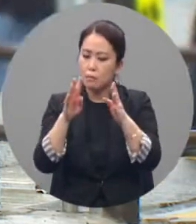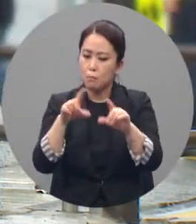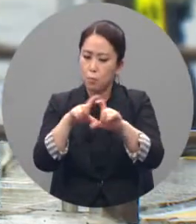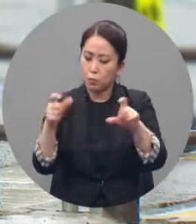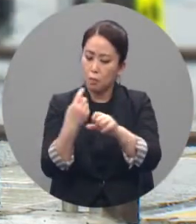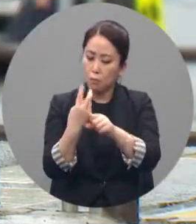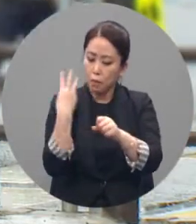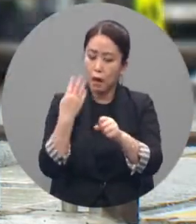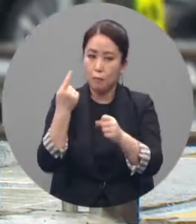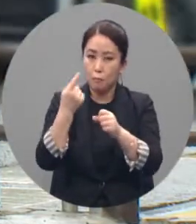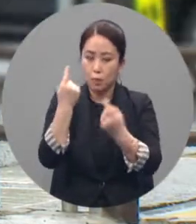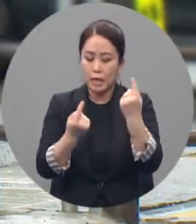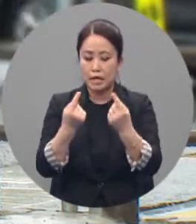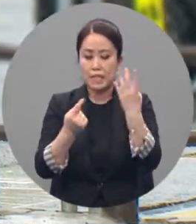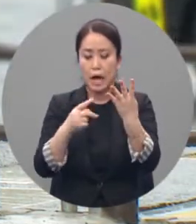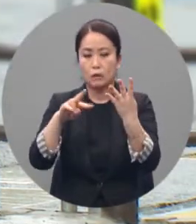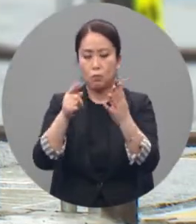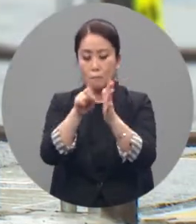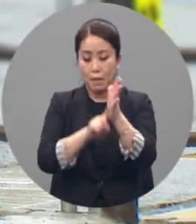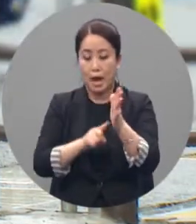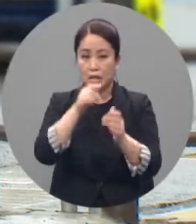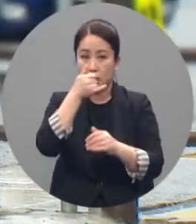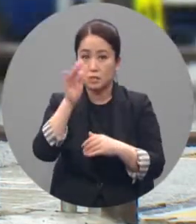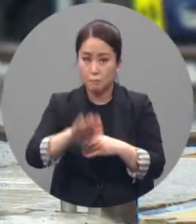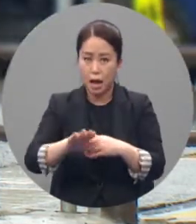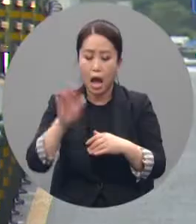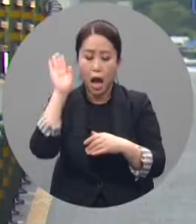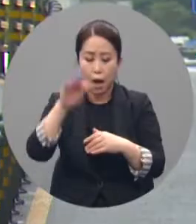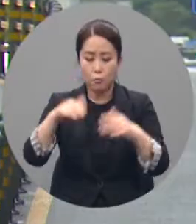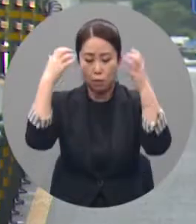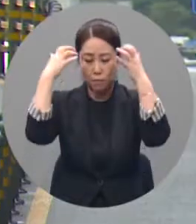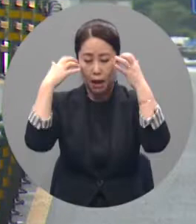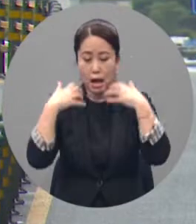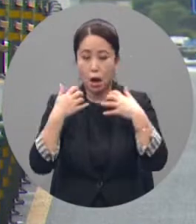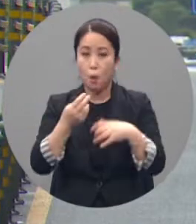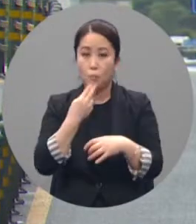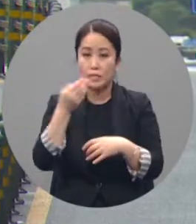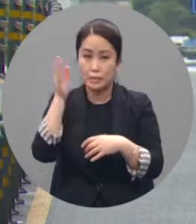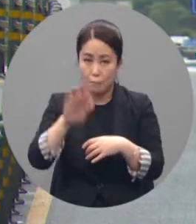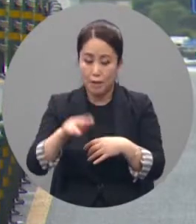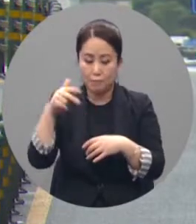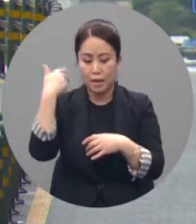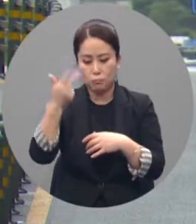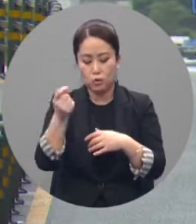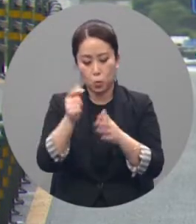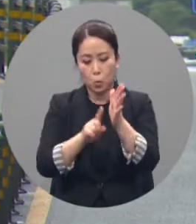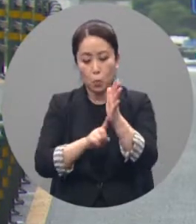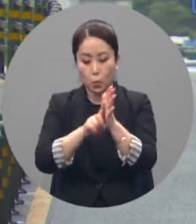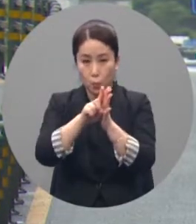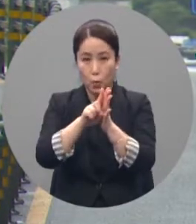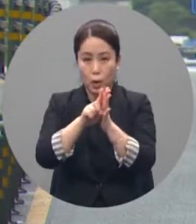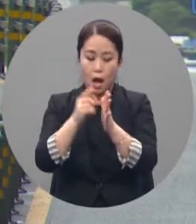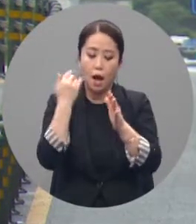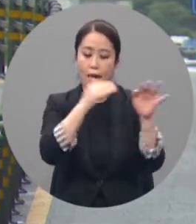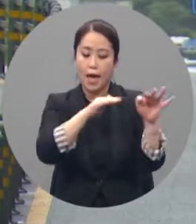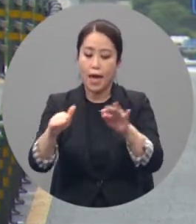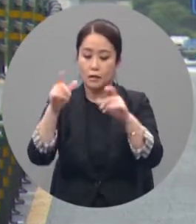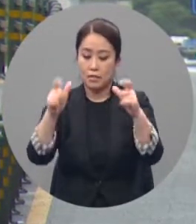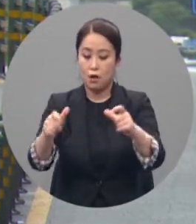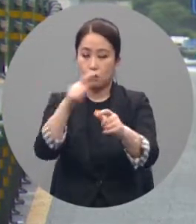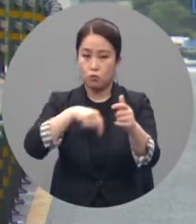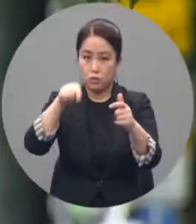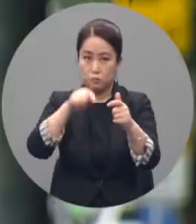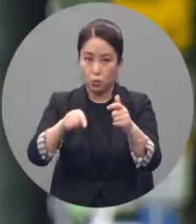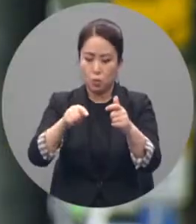밑돌았습니다. 앞으로도 폭염 수준의 심한 더위는 없겠지만 다음 주는 기온이 조금 올라서 해안 지역을 중심으로